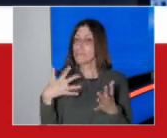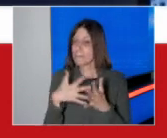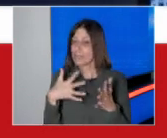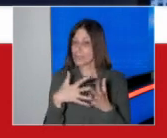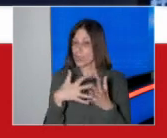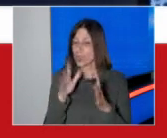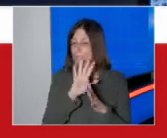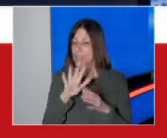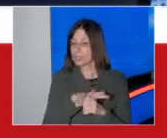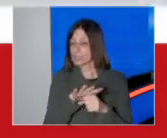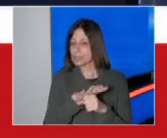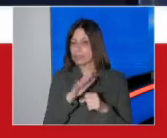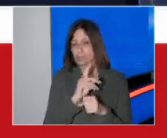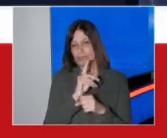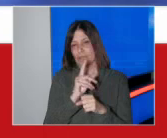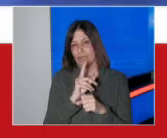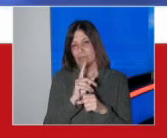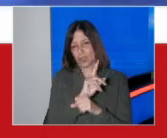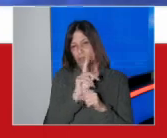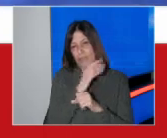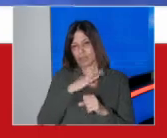ללא טיוח במשמרת שלנו. הליכוד